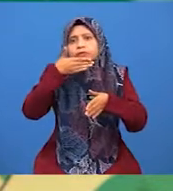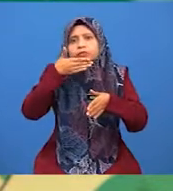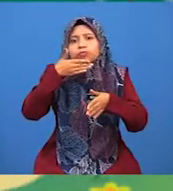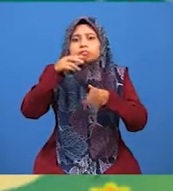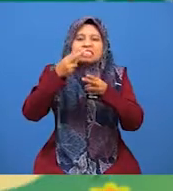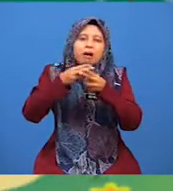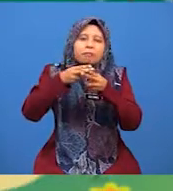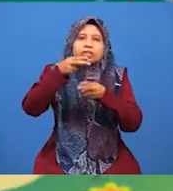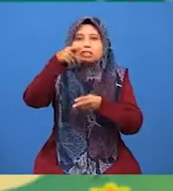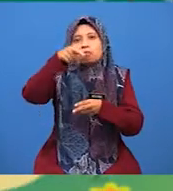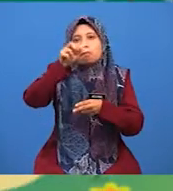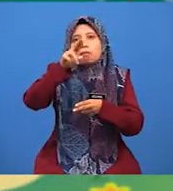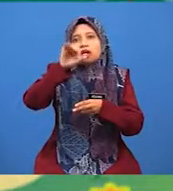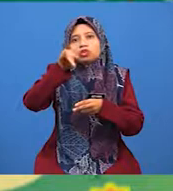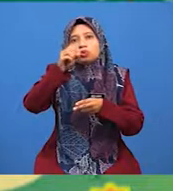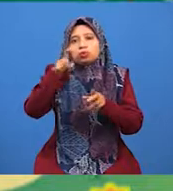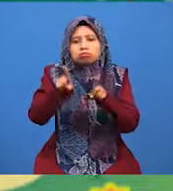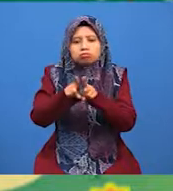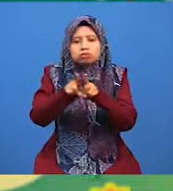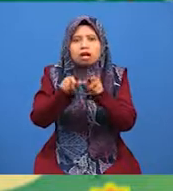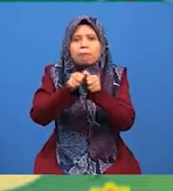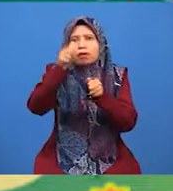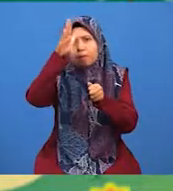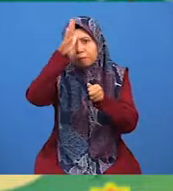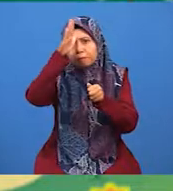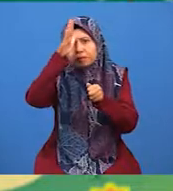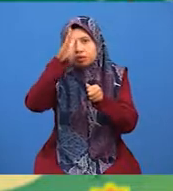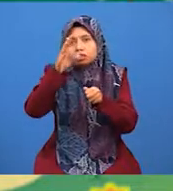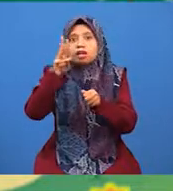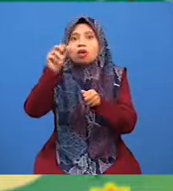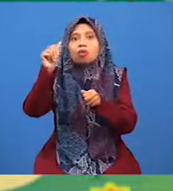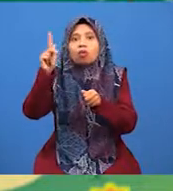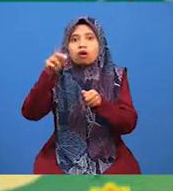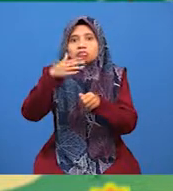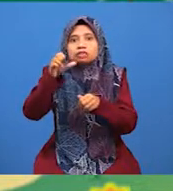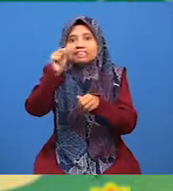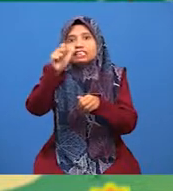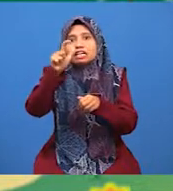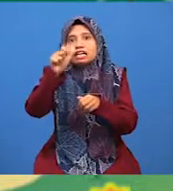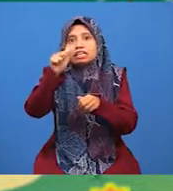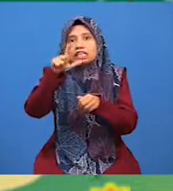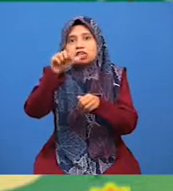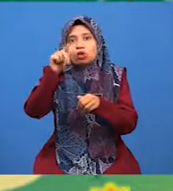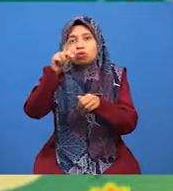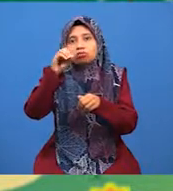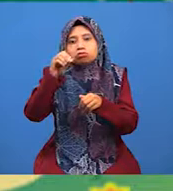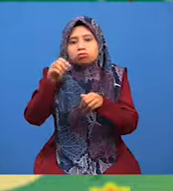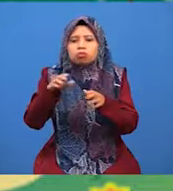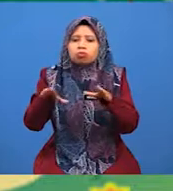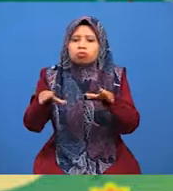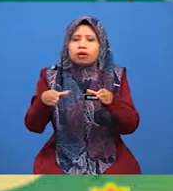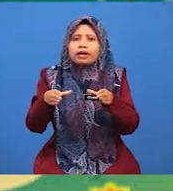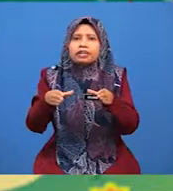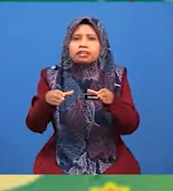Parjo. Dia bersama-sama bapanya iaitu Wak Salikun dan emaknya